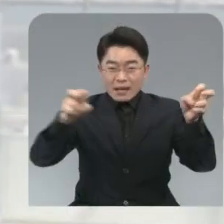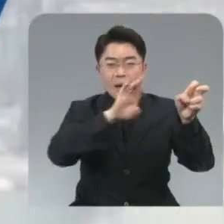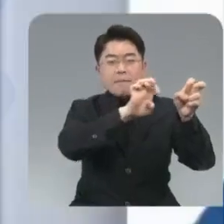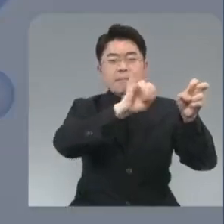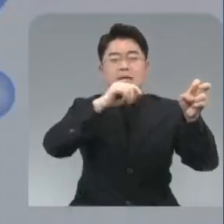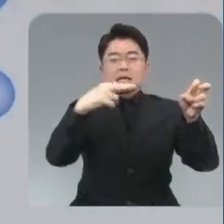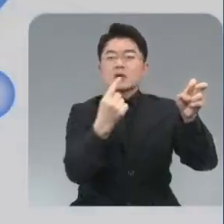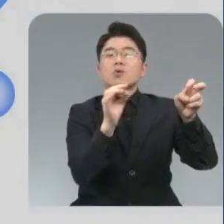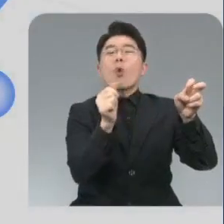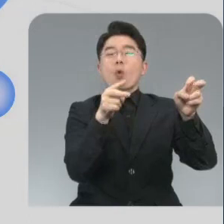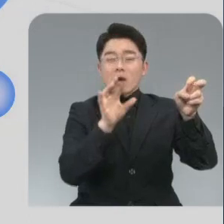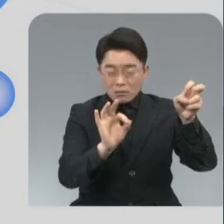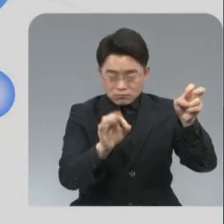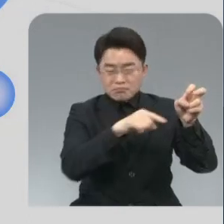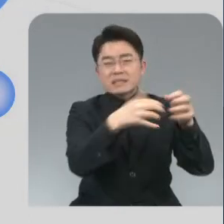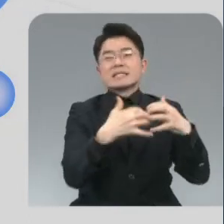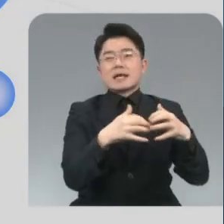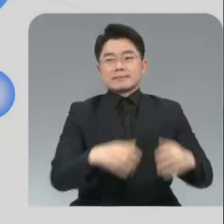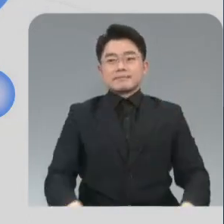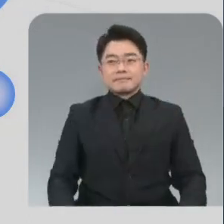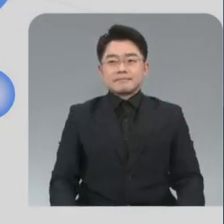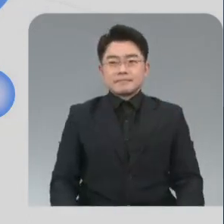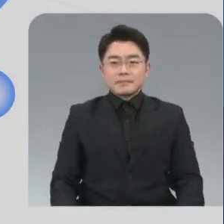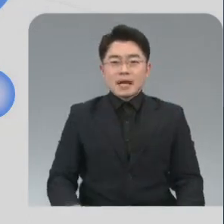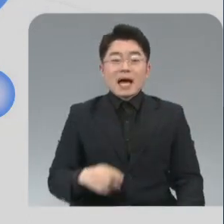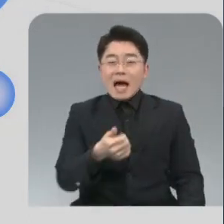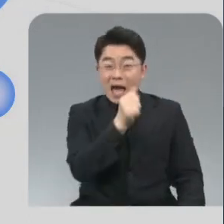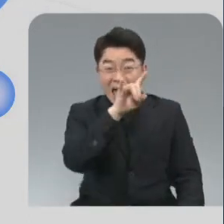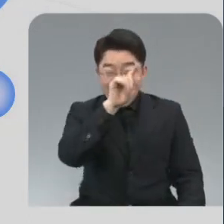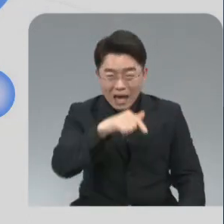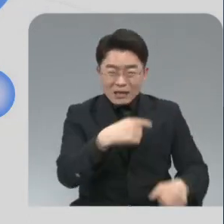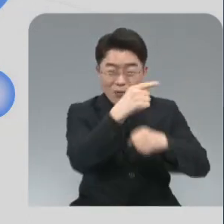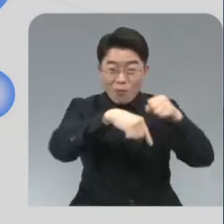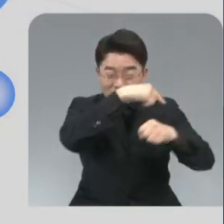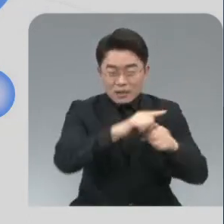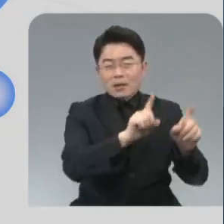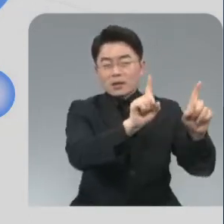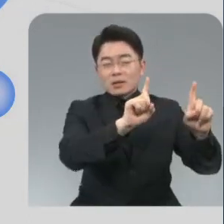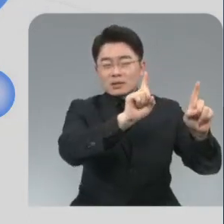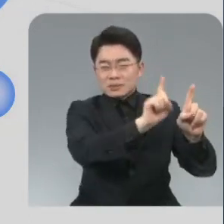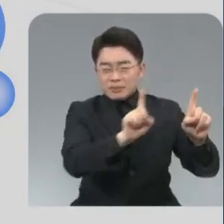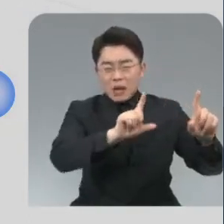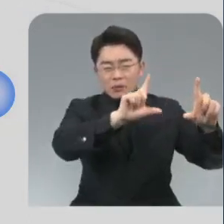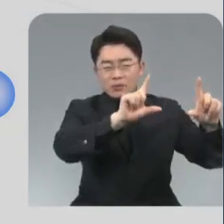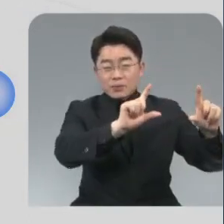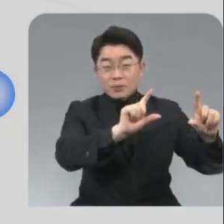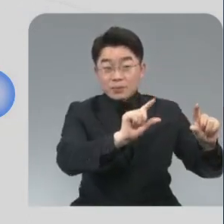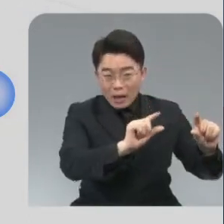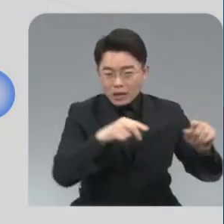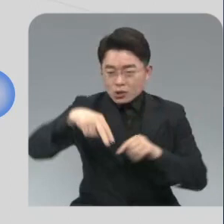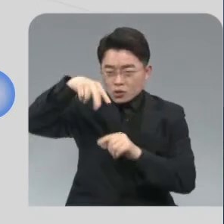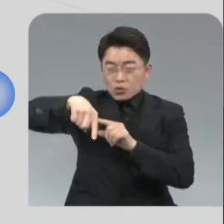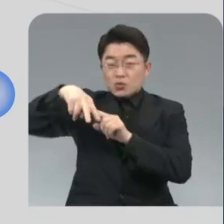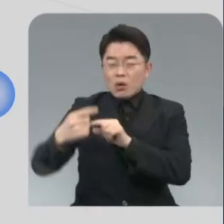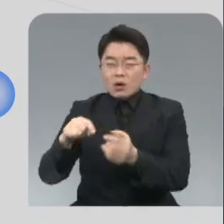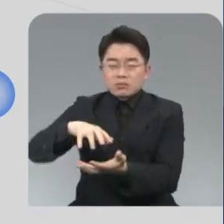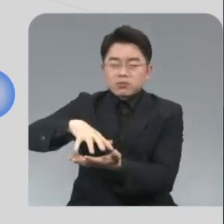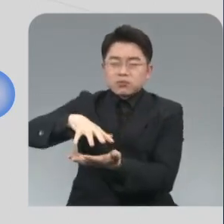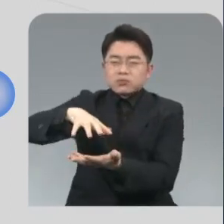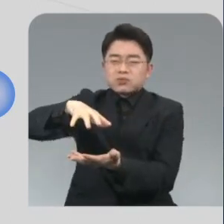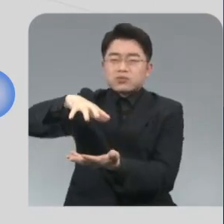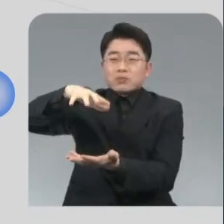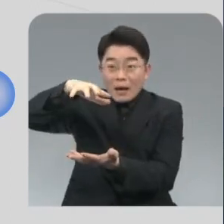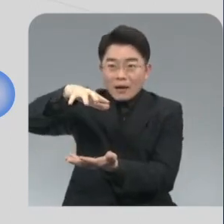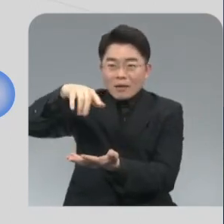장치입니다. 원자로 안에서 연료봉이 녹는 등의 사고가 발생해 수소가 차오를 경우 수소가 이 장치의 촉매를